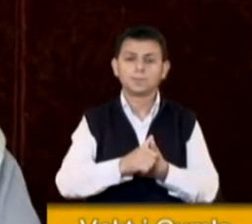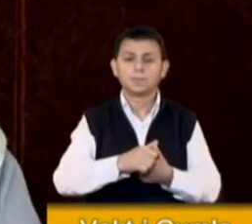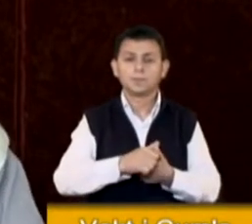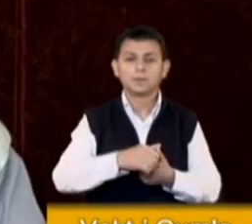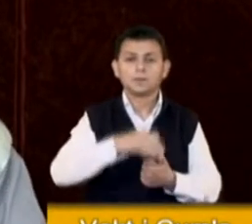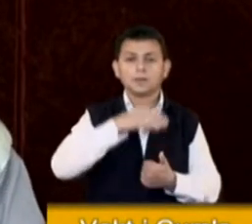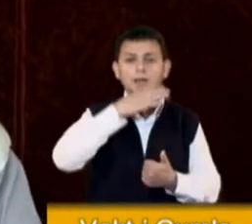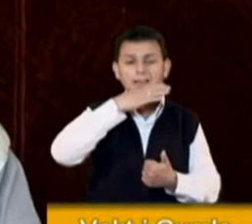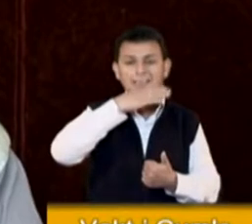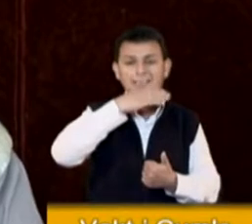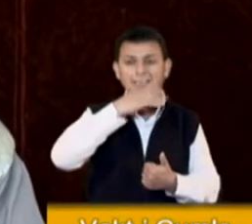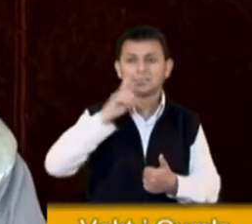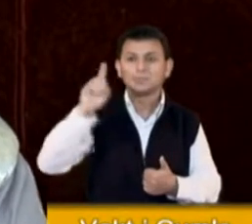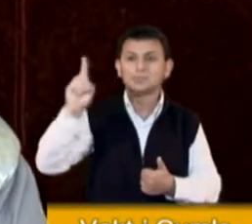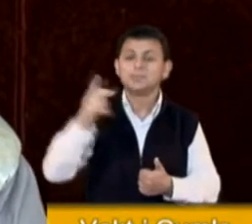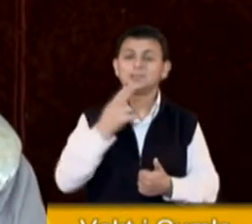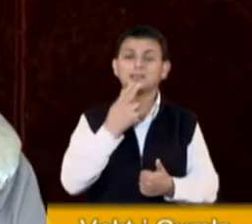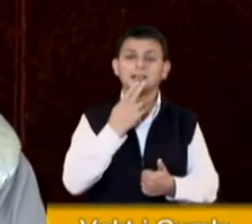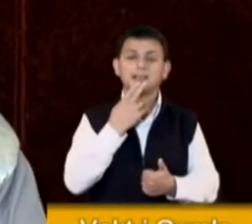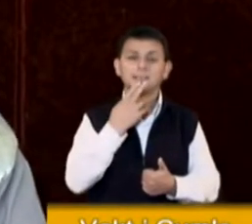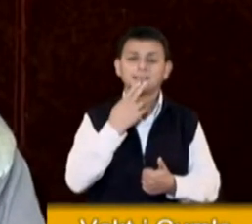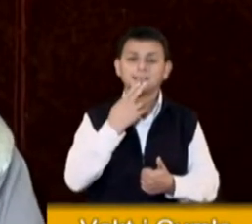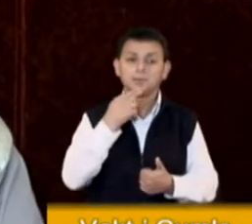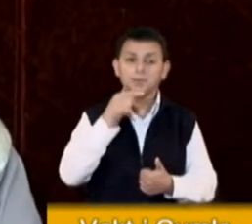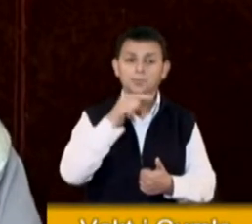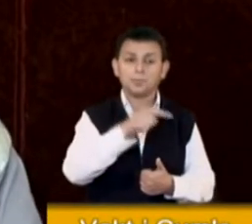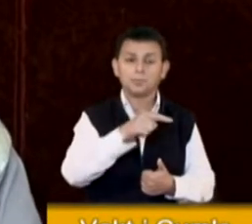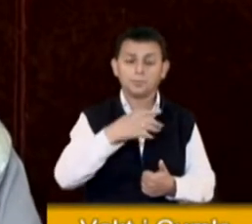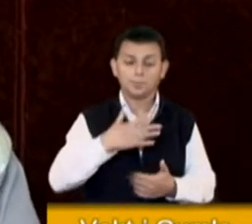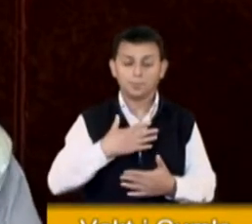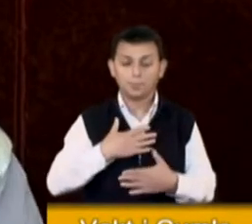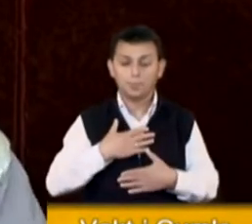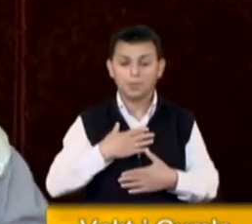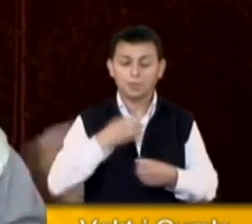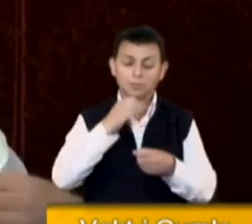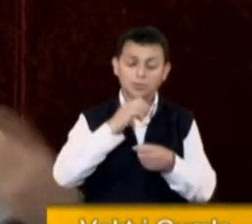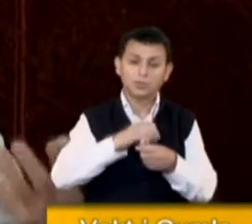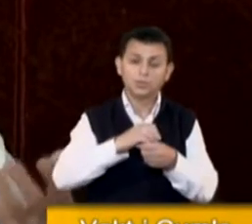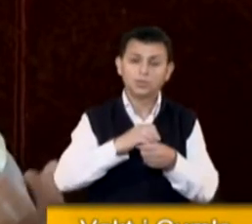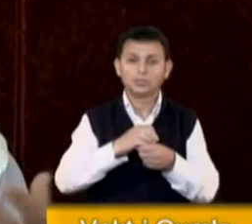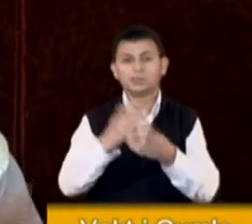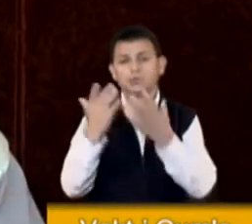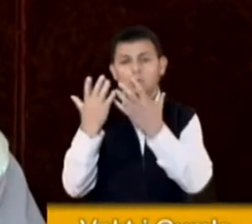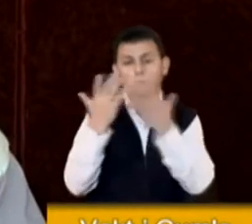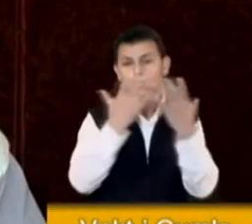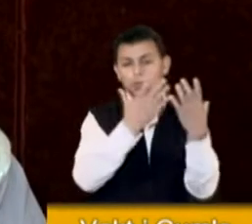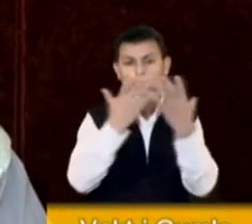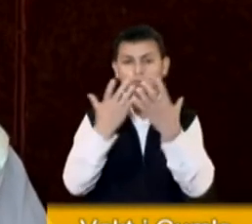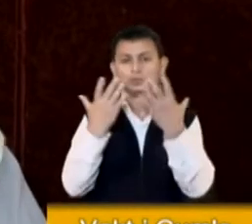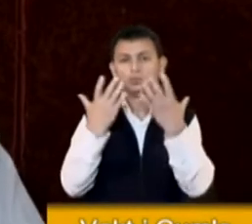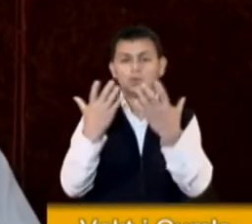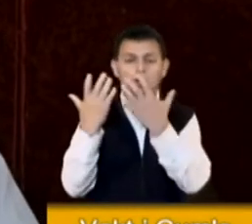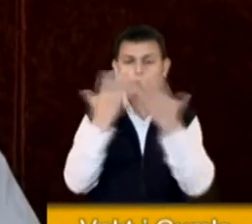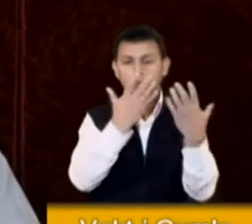evimizde beni efsunluyordu, okuyordu. Ve Abdullah kapıdan gelirken öksürürdü adet olarak